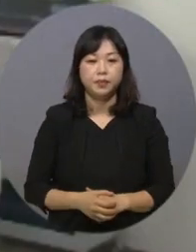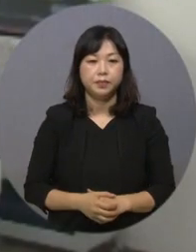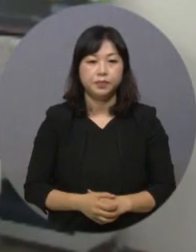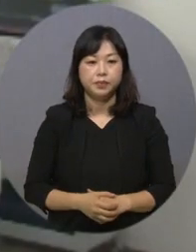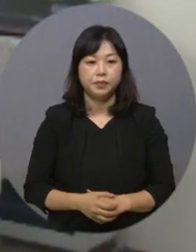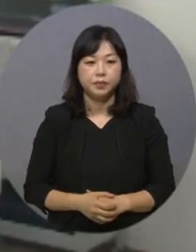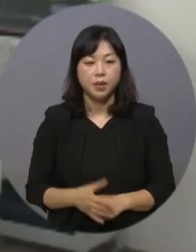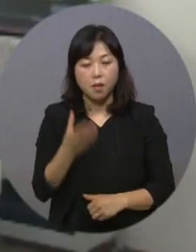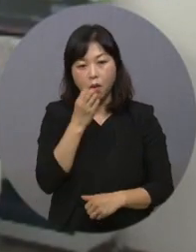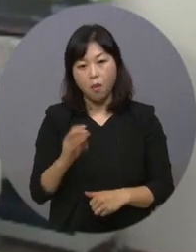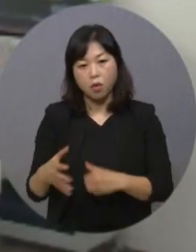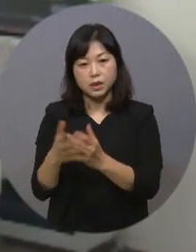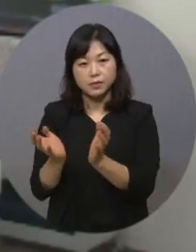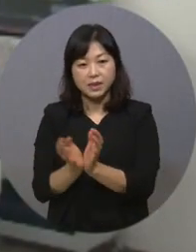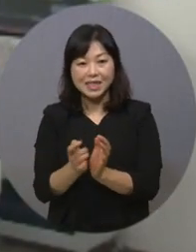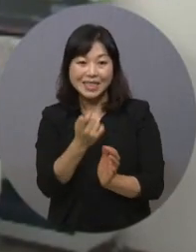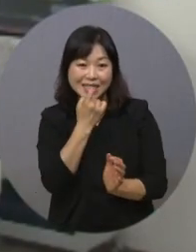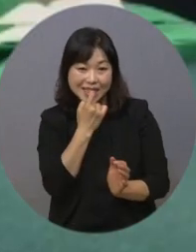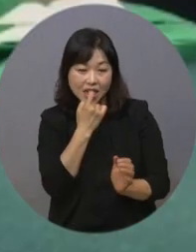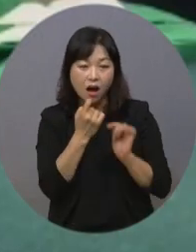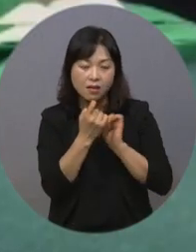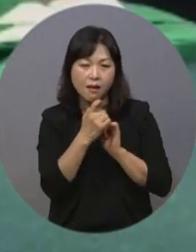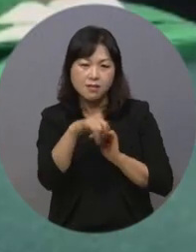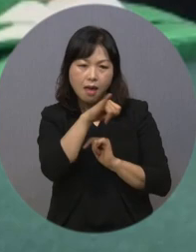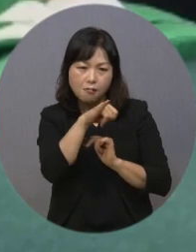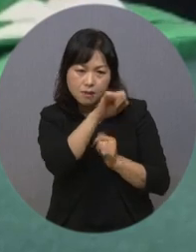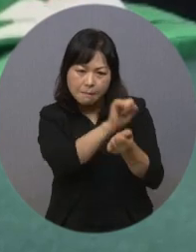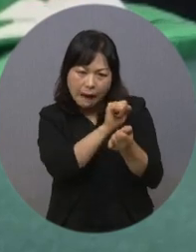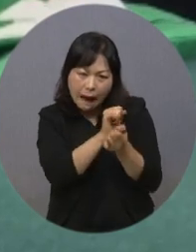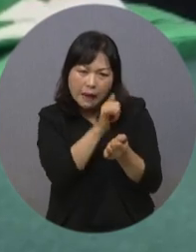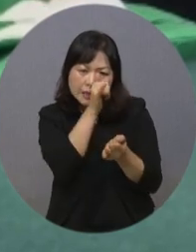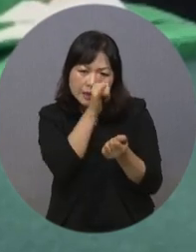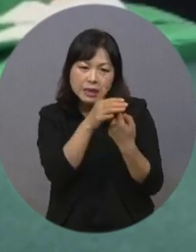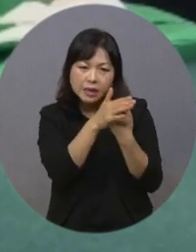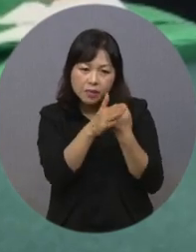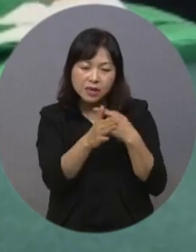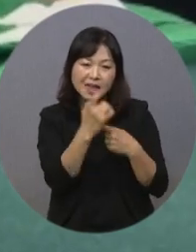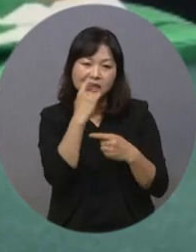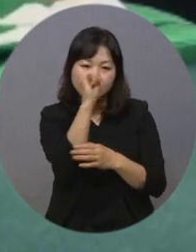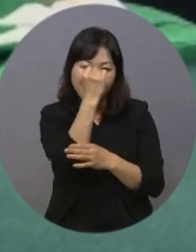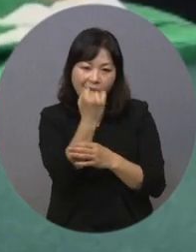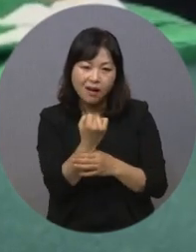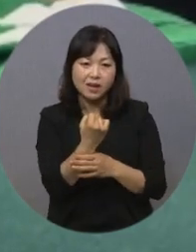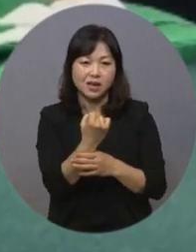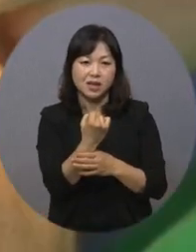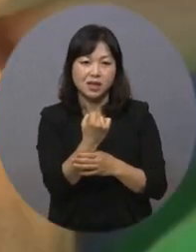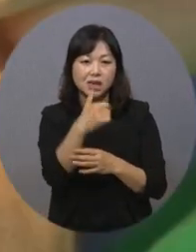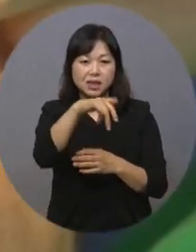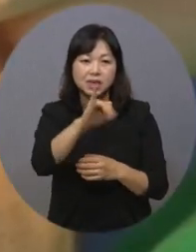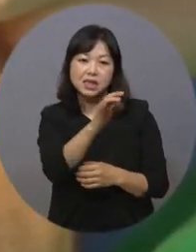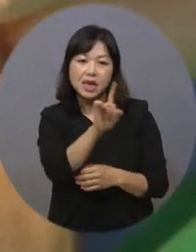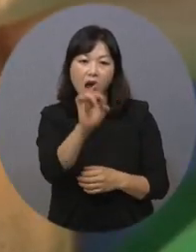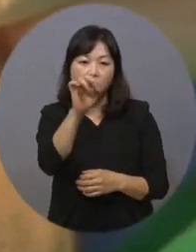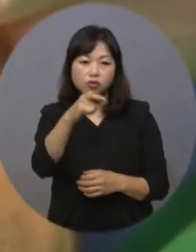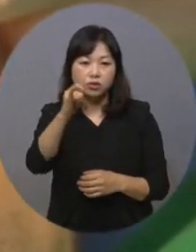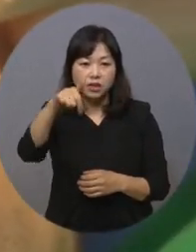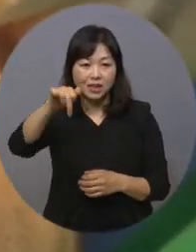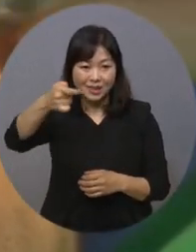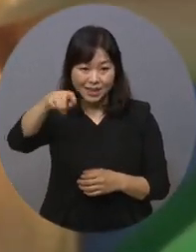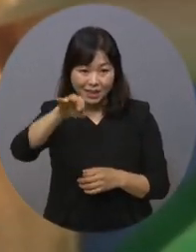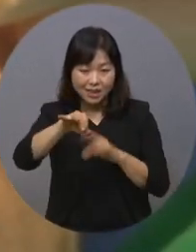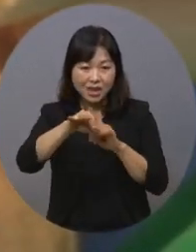보건복지부는 치려면 의 세균이 만들어낸 산 때문에 치아가 손상되는 치아 5식 등이 이 시기의 급증하는